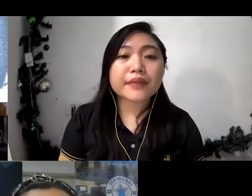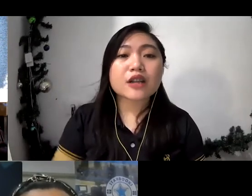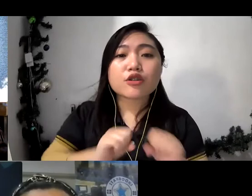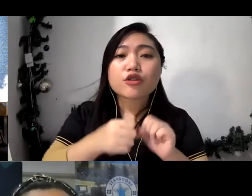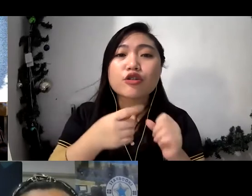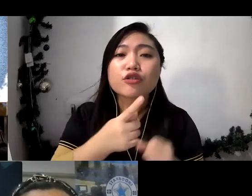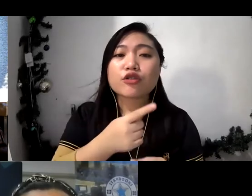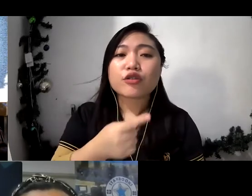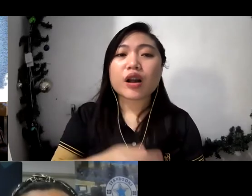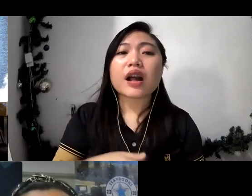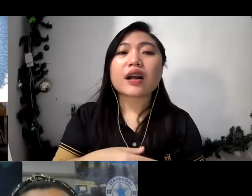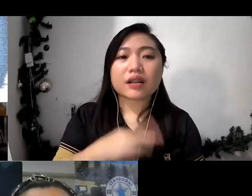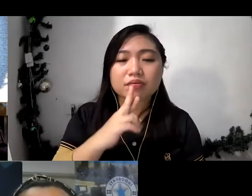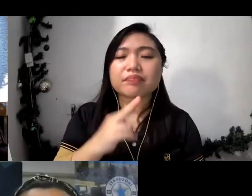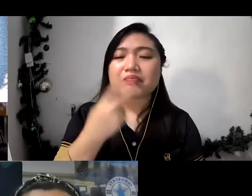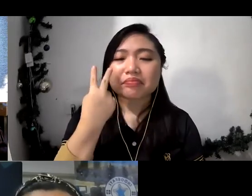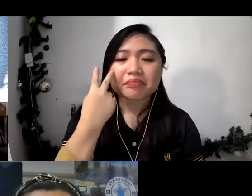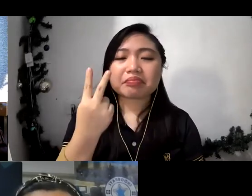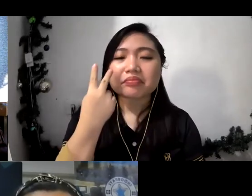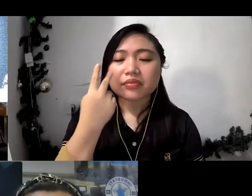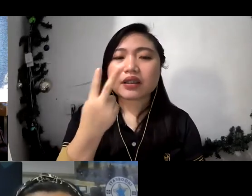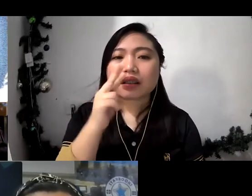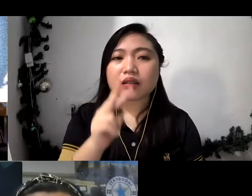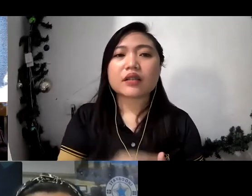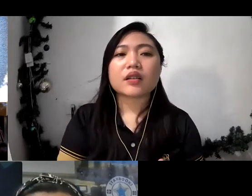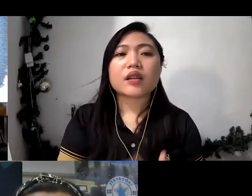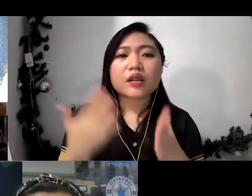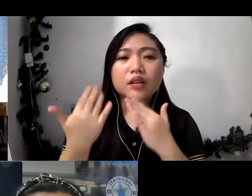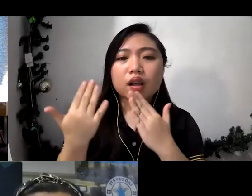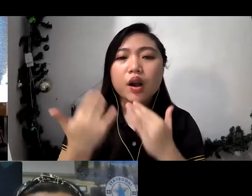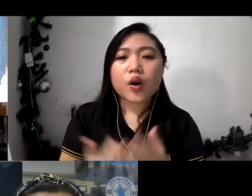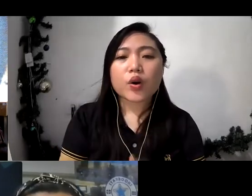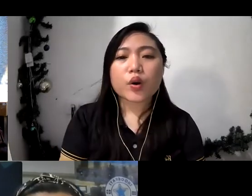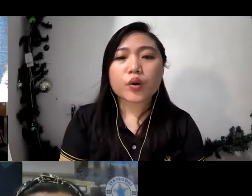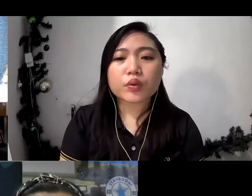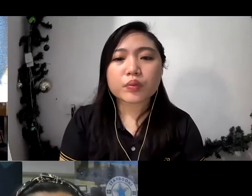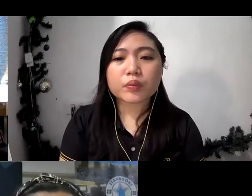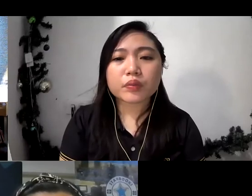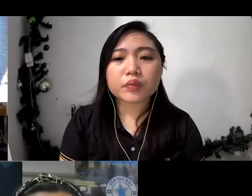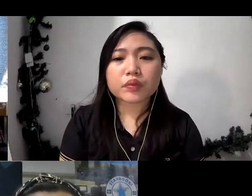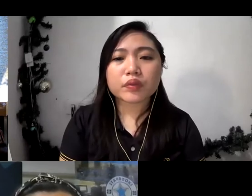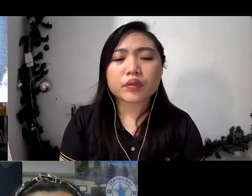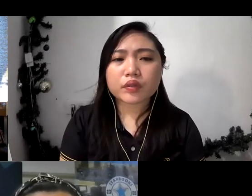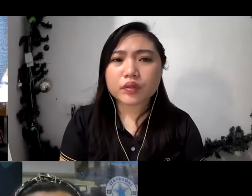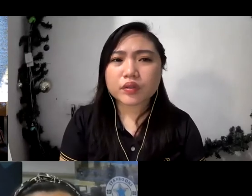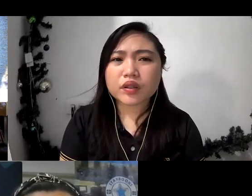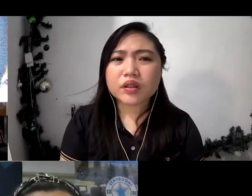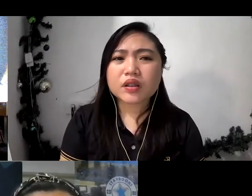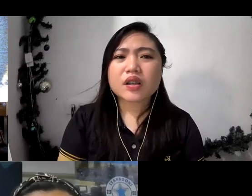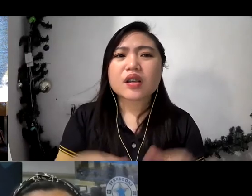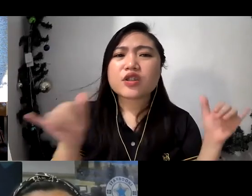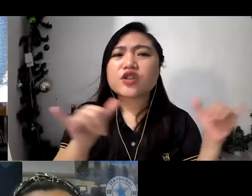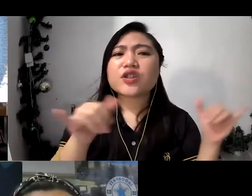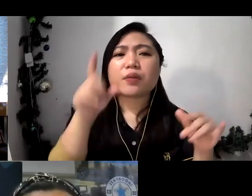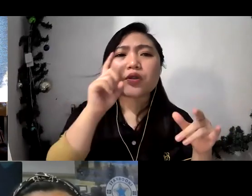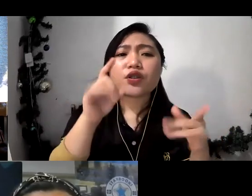very important consideration na sana po ay matignan po natin na ano. So yung same-sex marriage,